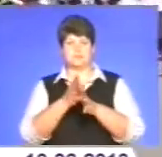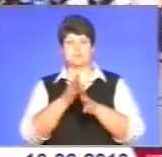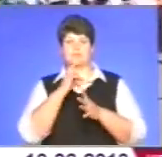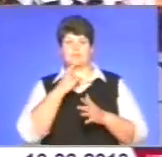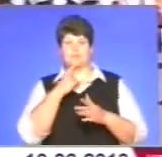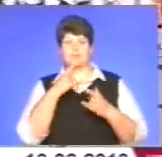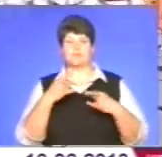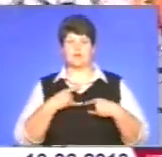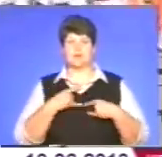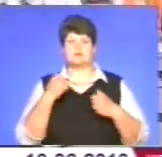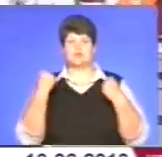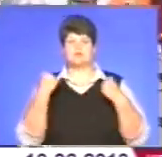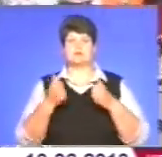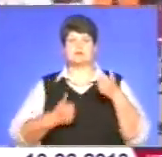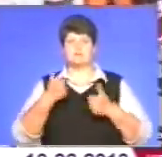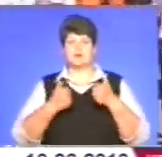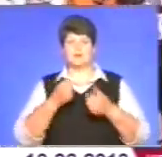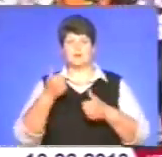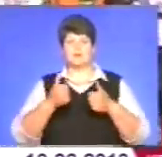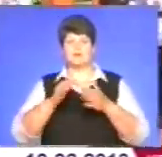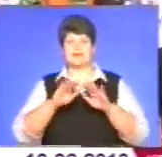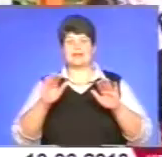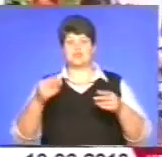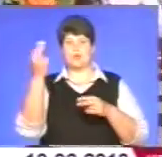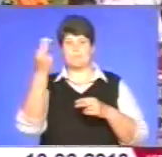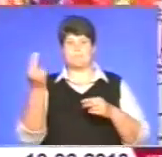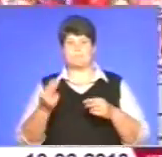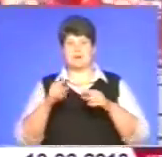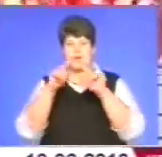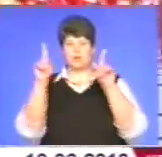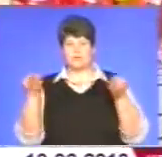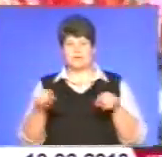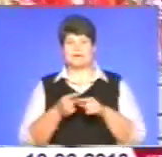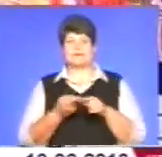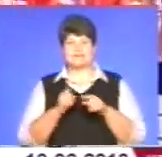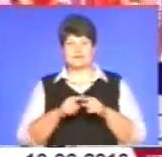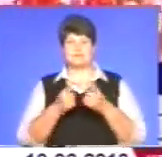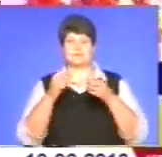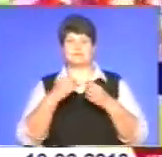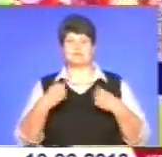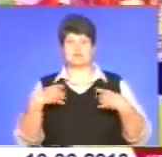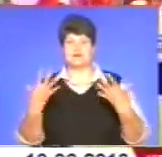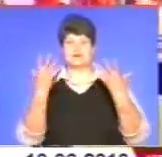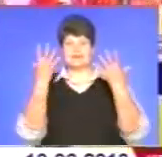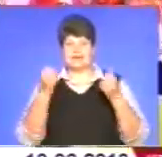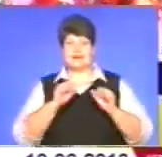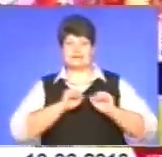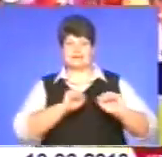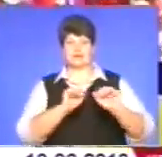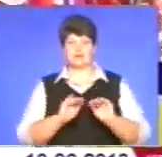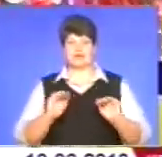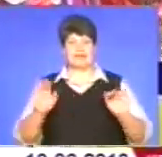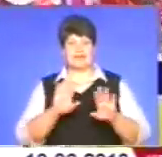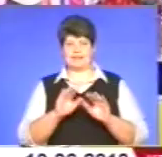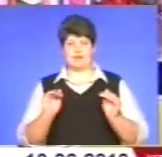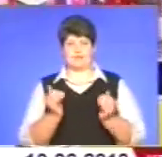Спортивні змагання, конкурс дитячого малюнка. Цими традиційними заходами святкування Дня захисту дітей у Шумську не обмежилося.